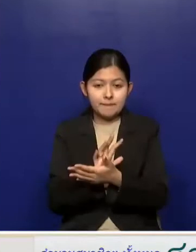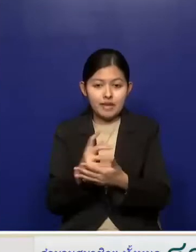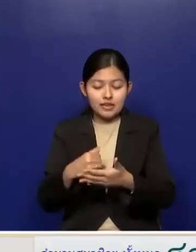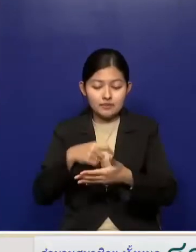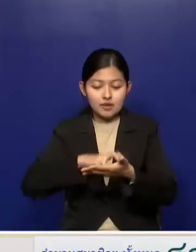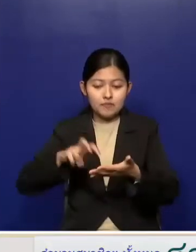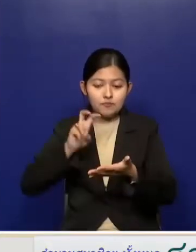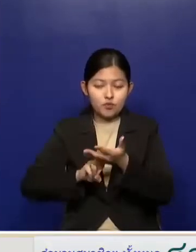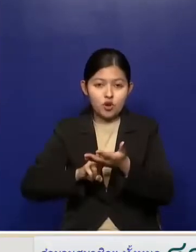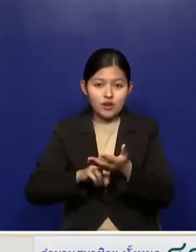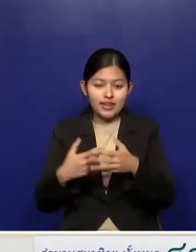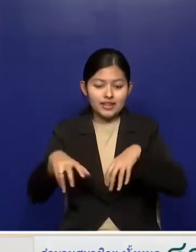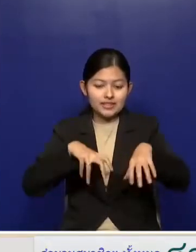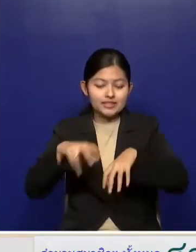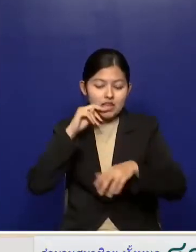ที่จะบริหจัดการน้ำ